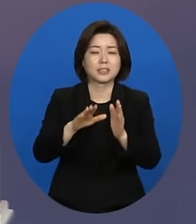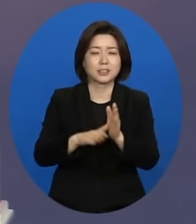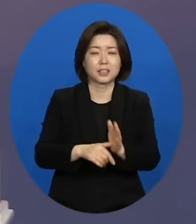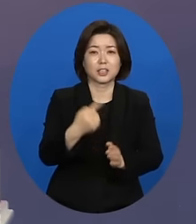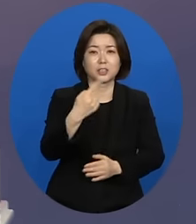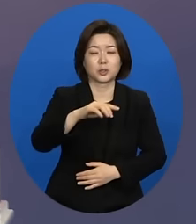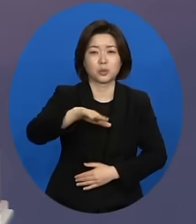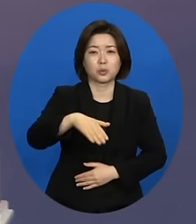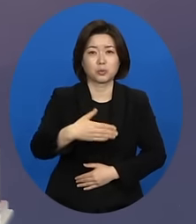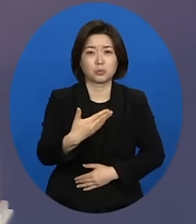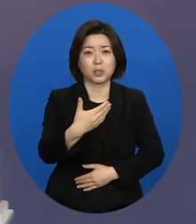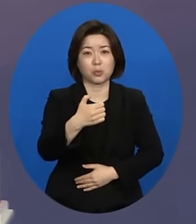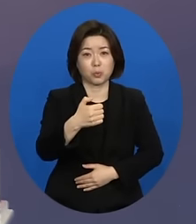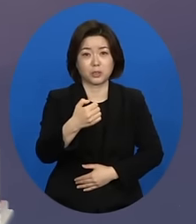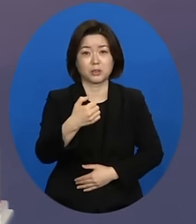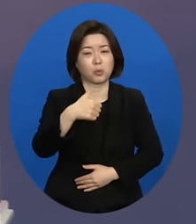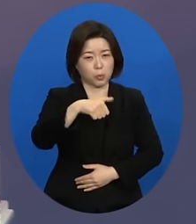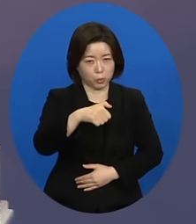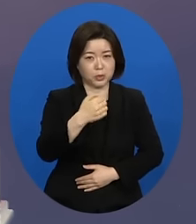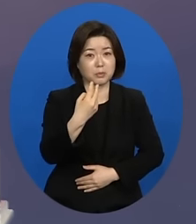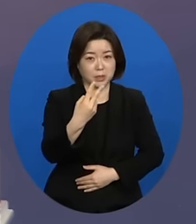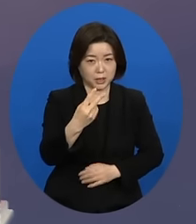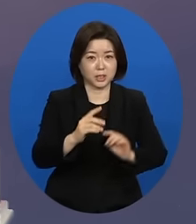1952년의 이야기입니다.